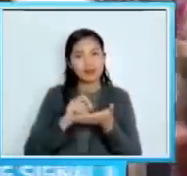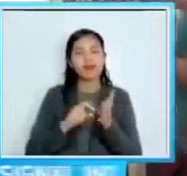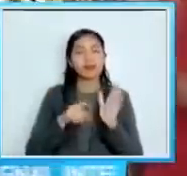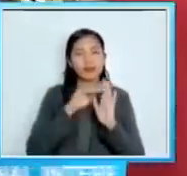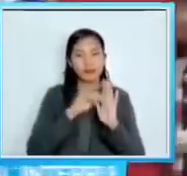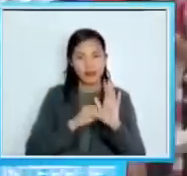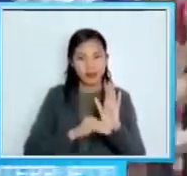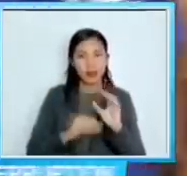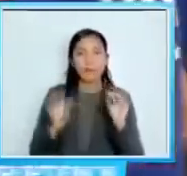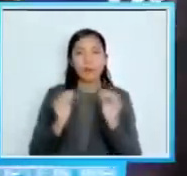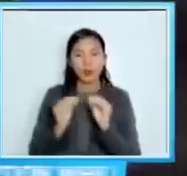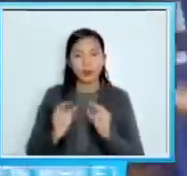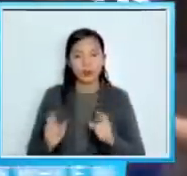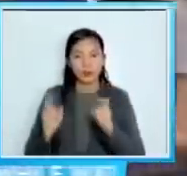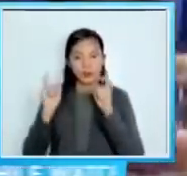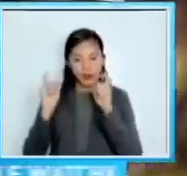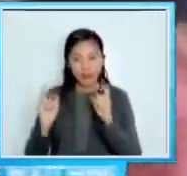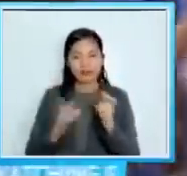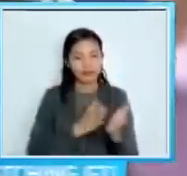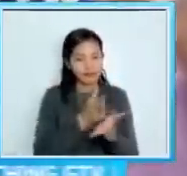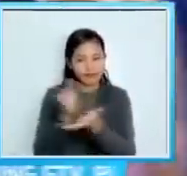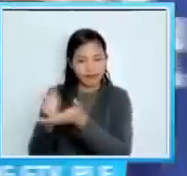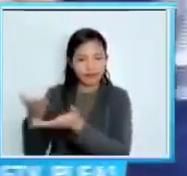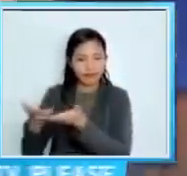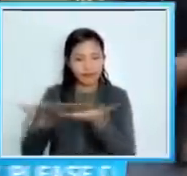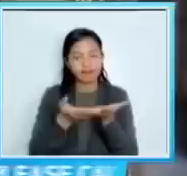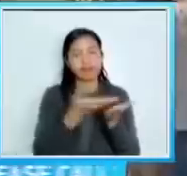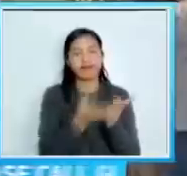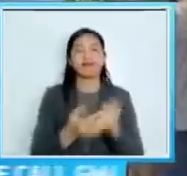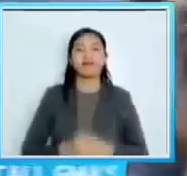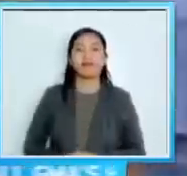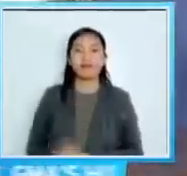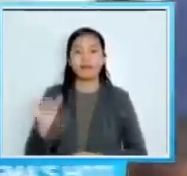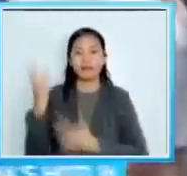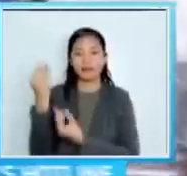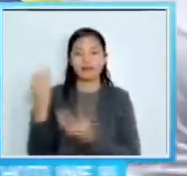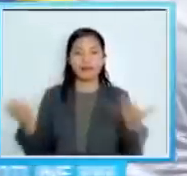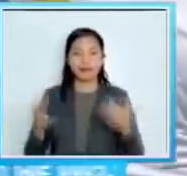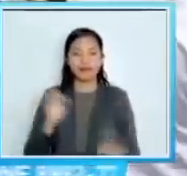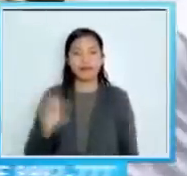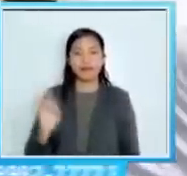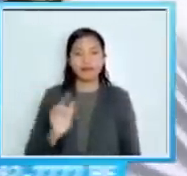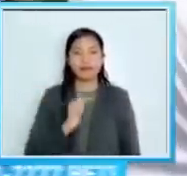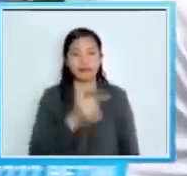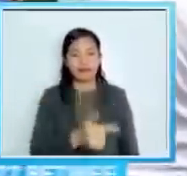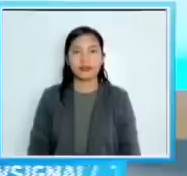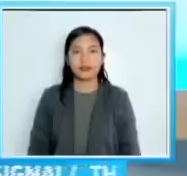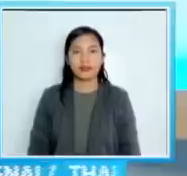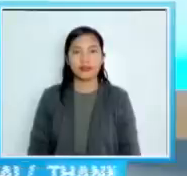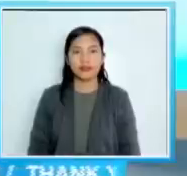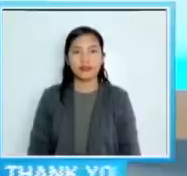practical at efficient yung inyo pong pamimili rito sa Divisoria. Yan muna ang latest situation dito sa Divisoria. Balik sa iyo, Connie. Maraming salamat, Mariz